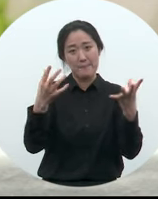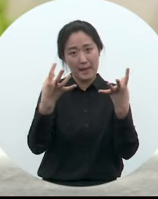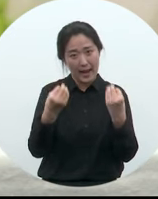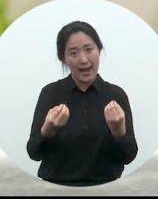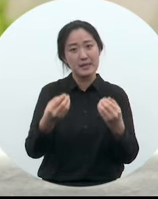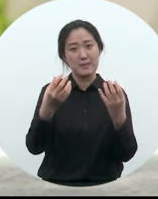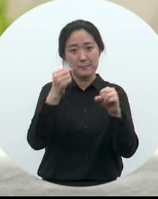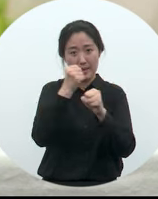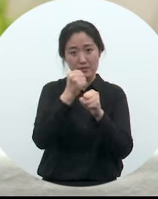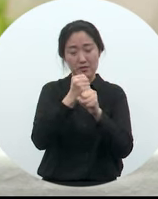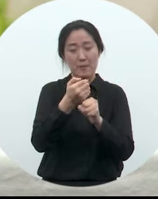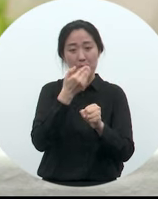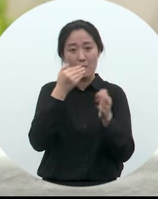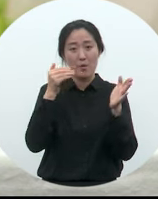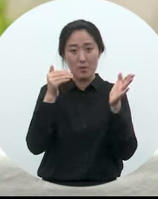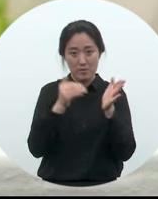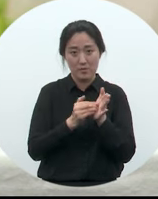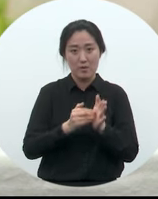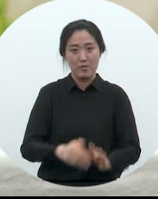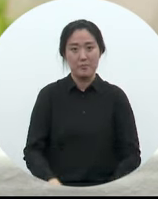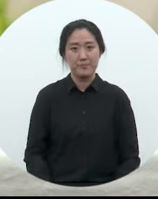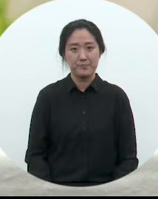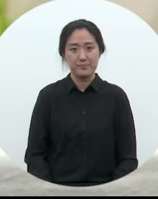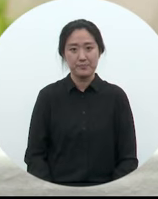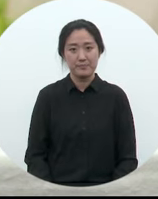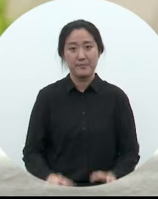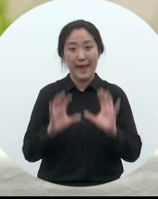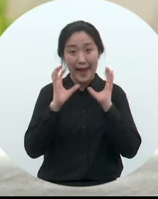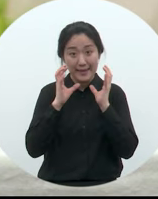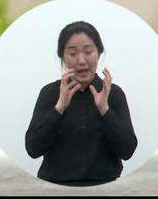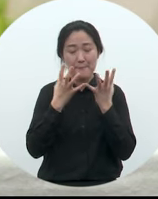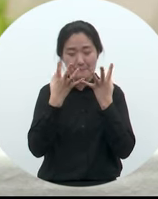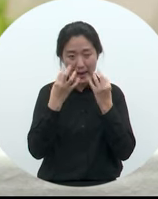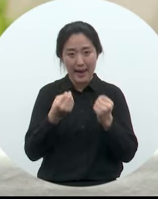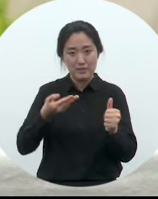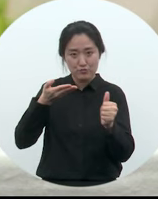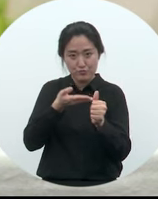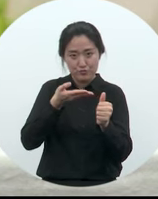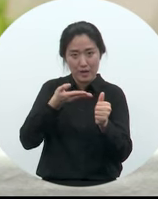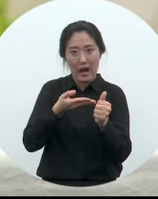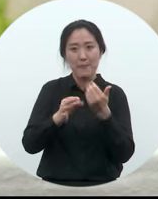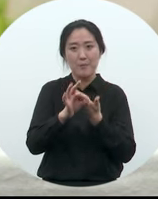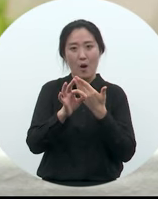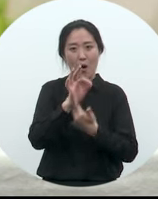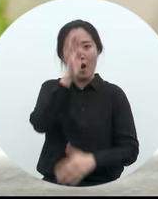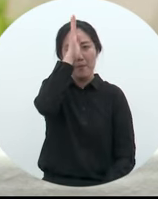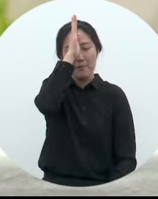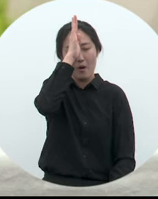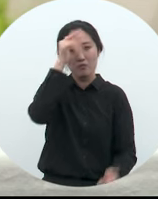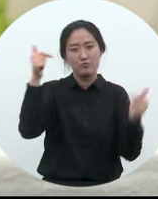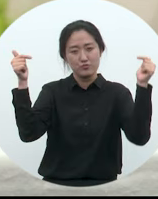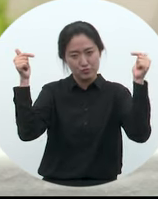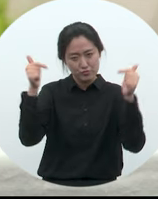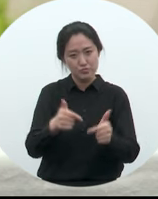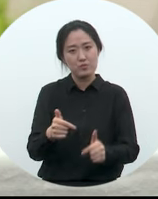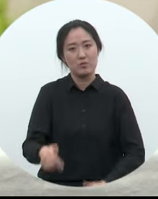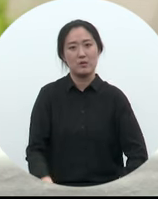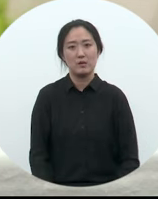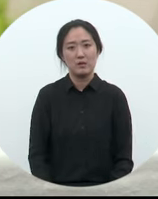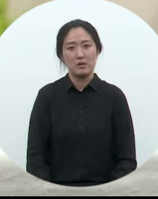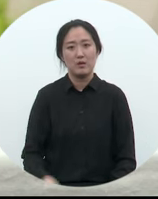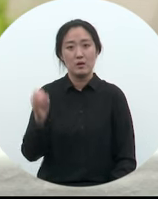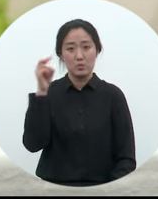겁니다. 정말 도라지하고 연근 반찬을 아이들한테 많이 먹게 하면은 잔병 치레를 훨씬